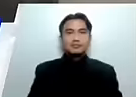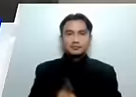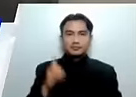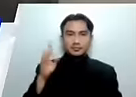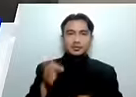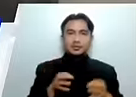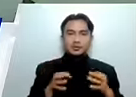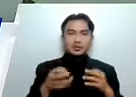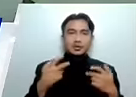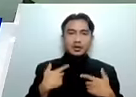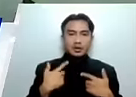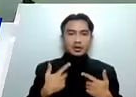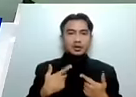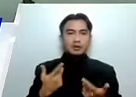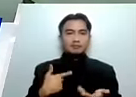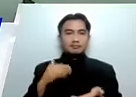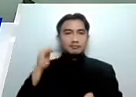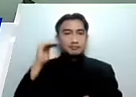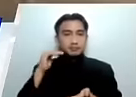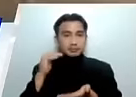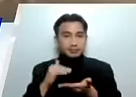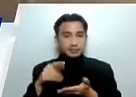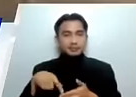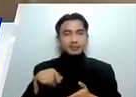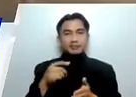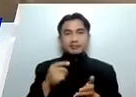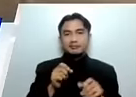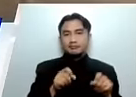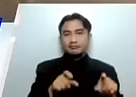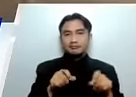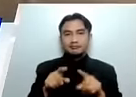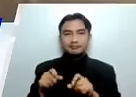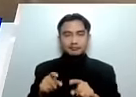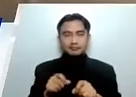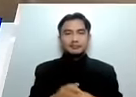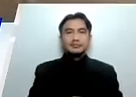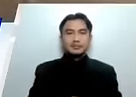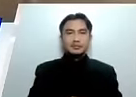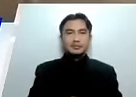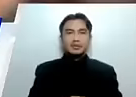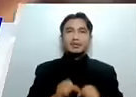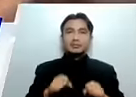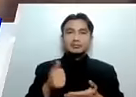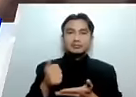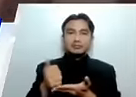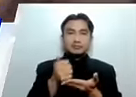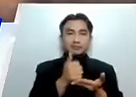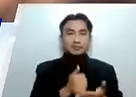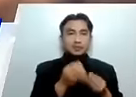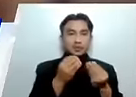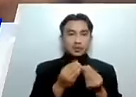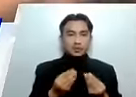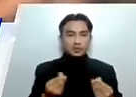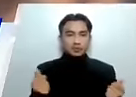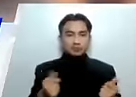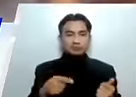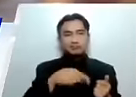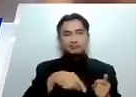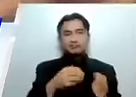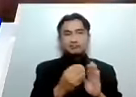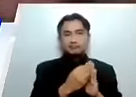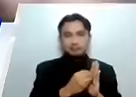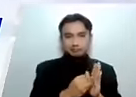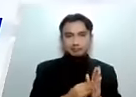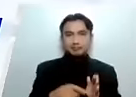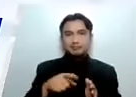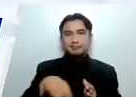yung presyo ng bilihin. Na kung matutupad, posibleng makatulong para mabawasan ang pangungutang ng mahihirap na Pilipino.